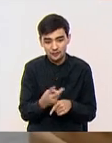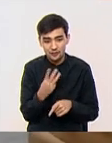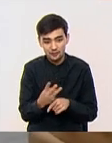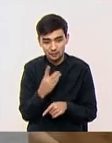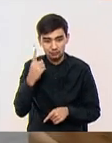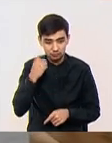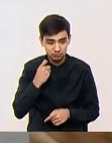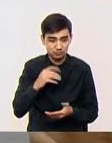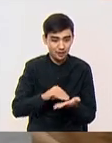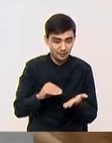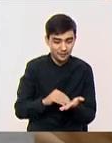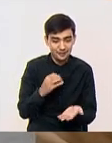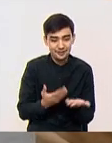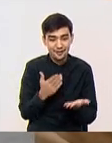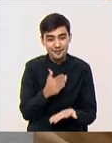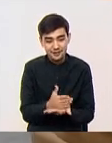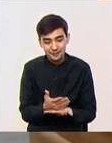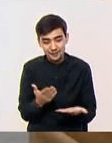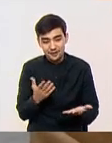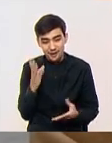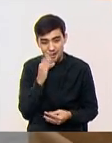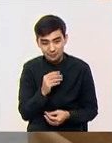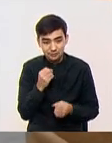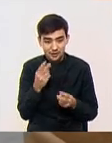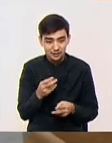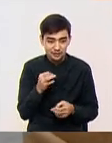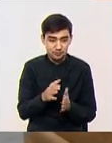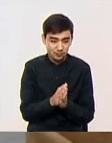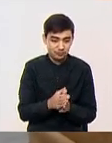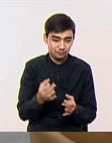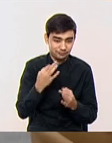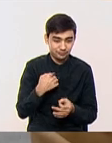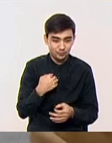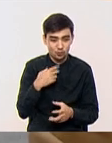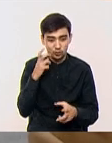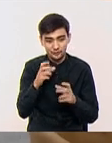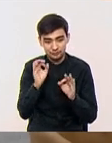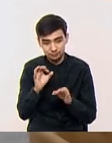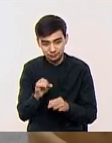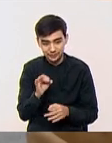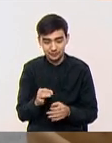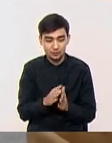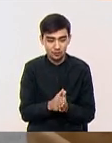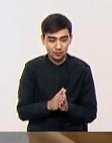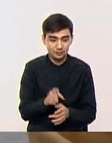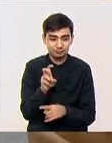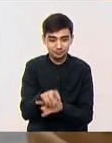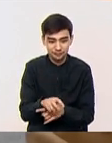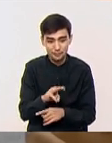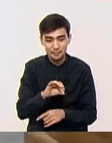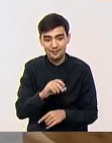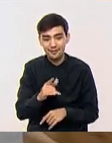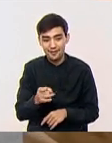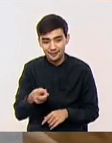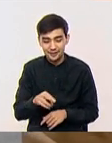спросили, написали, что если есть какие-то возможности, пожалуйста, скажите с нашего университета, пожалуйста, ходите в миграцию